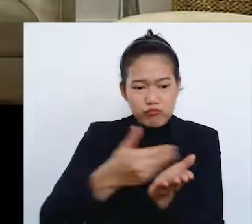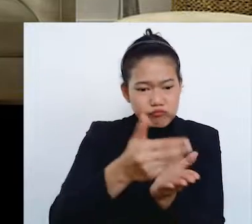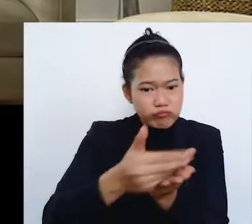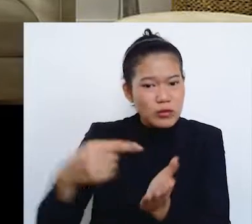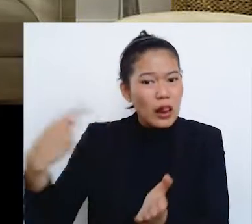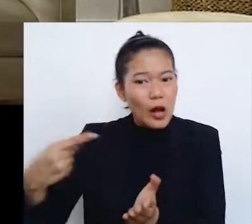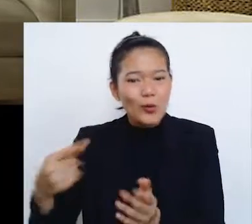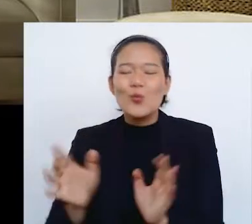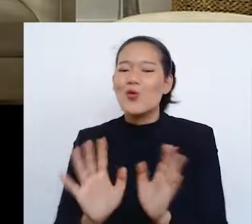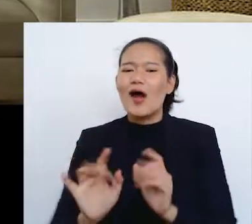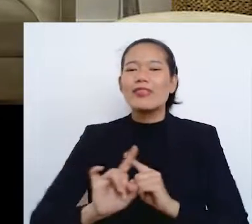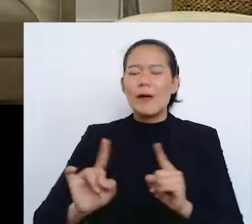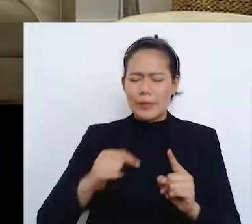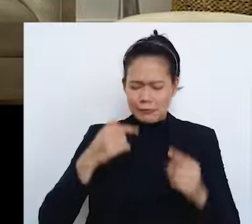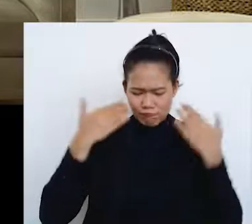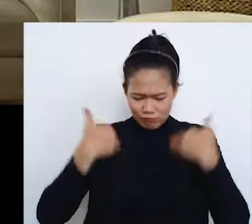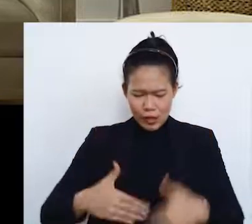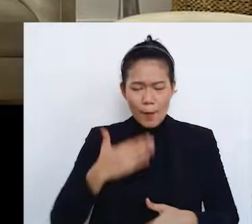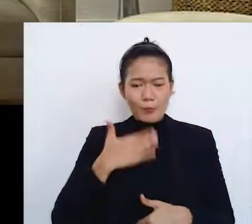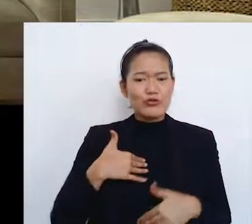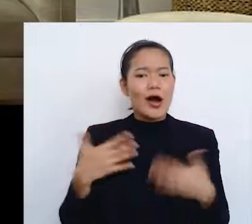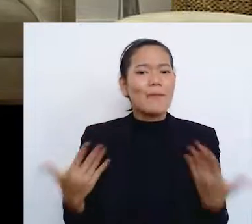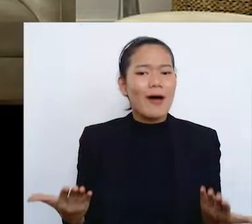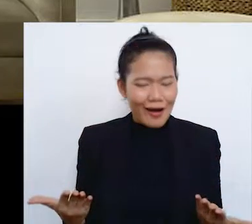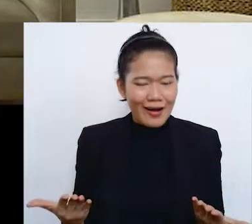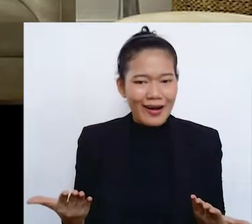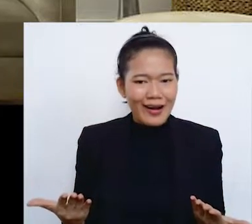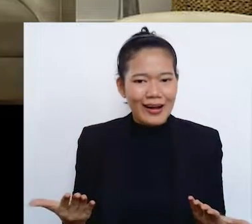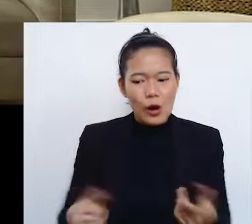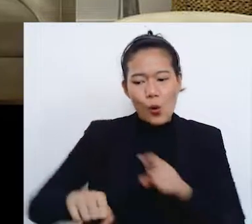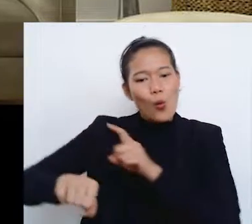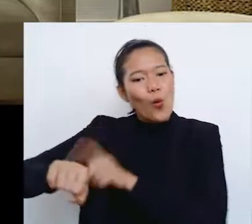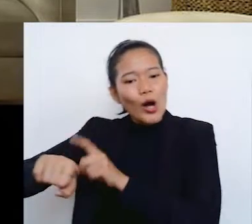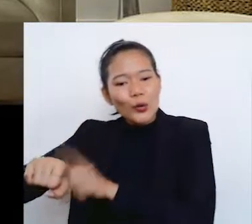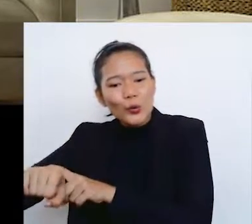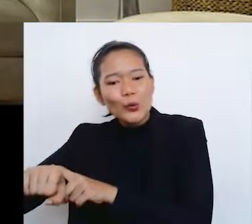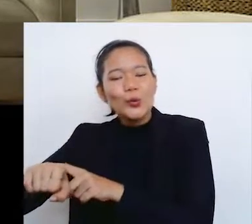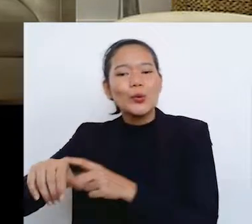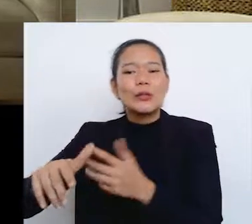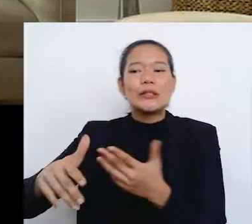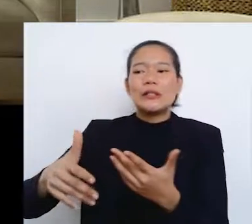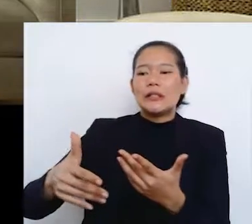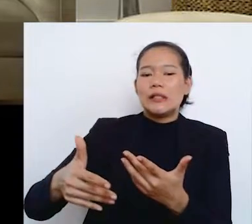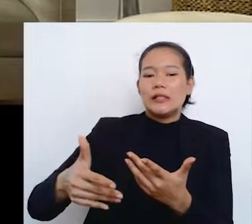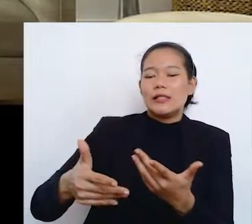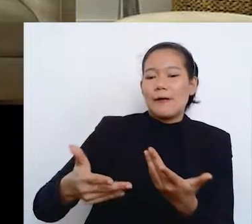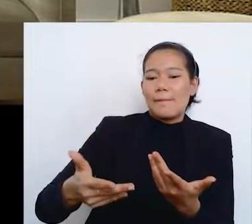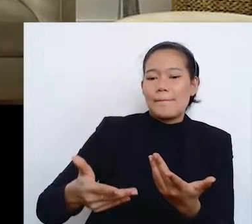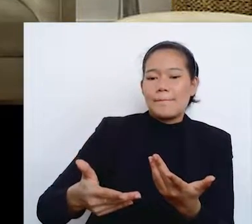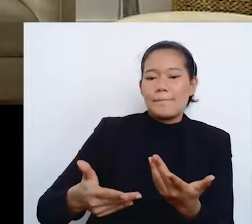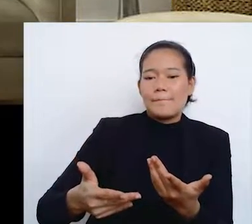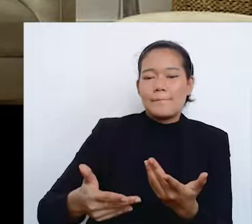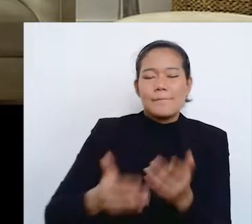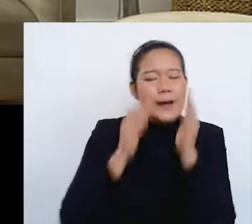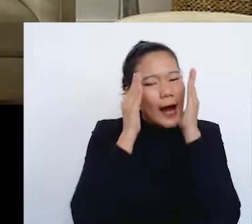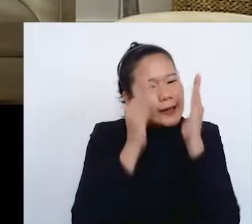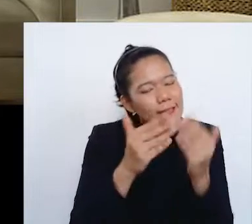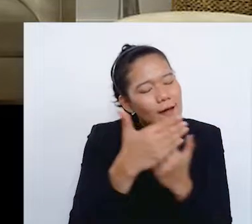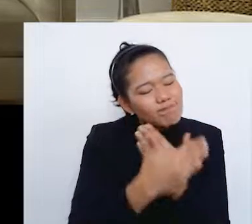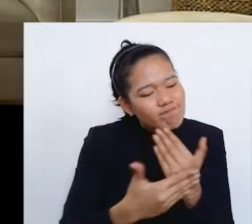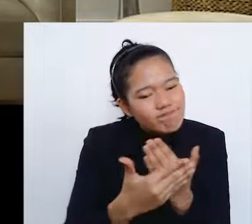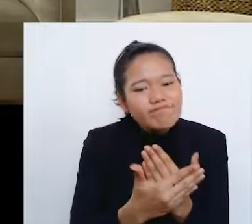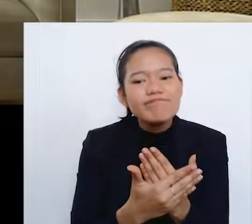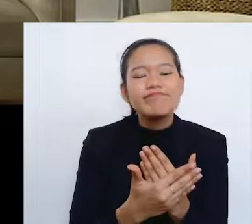bisa men-sharingkan apa yang kita miliki. Kita bisa men-sharingkan waktu kita. Kita bisa men-sharingkan